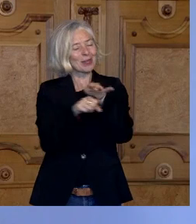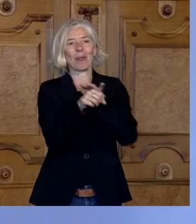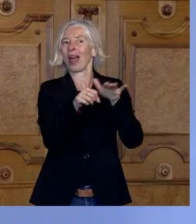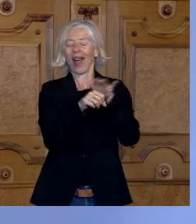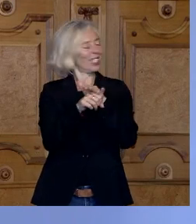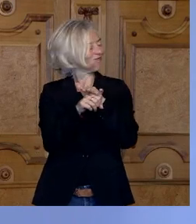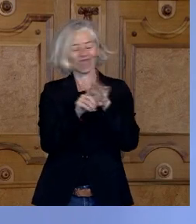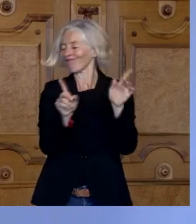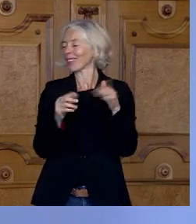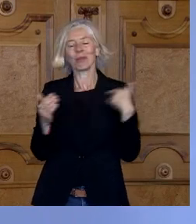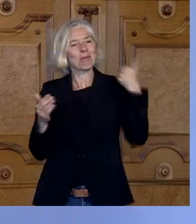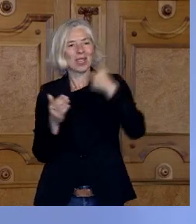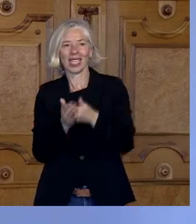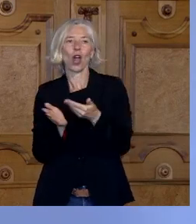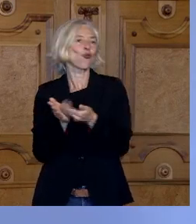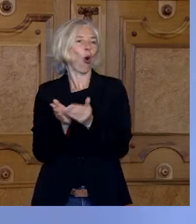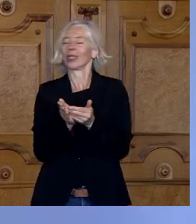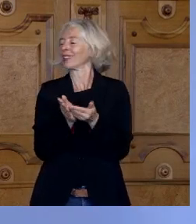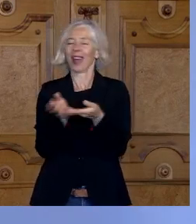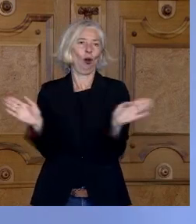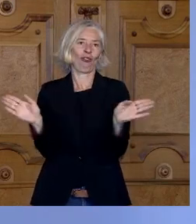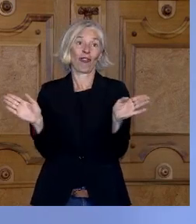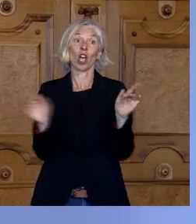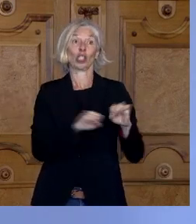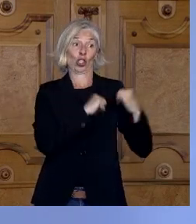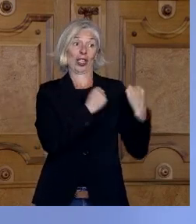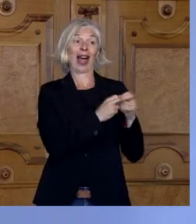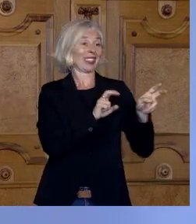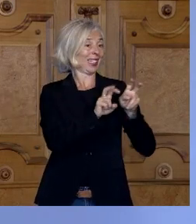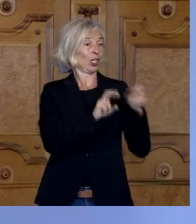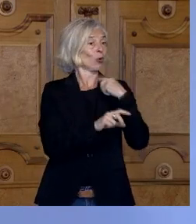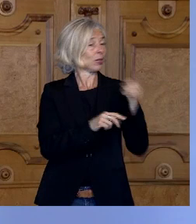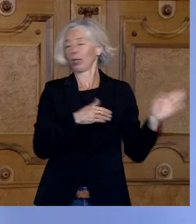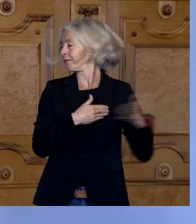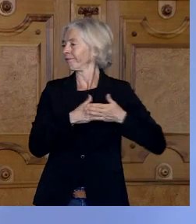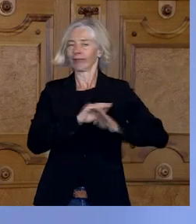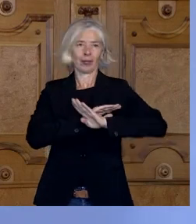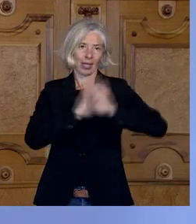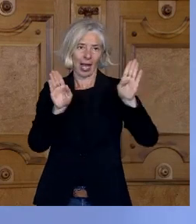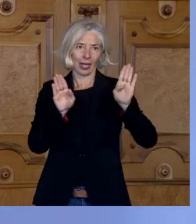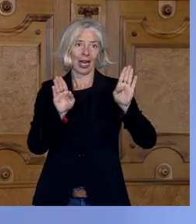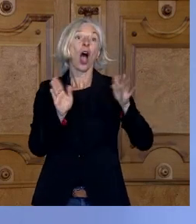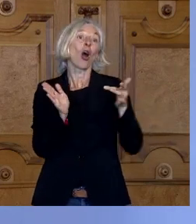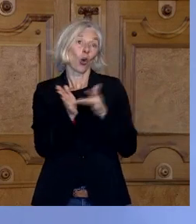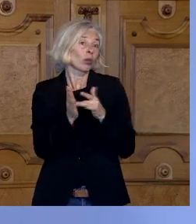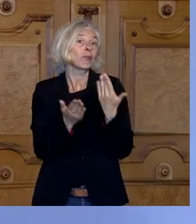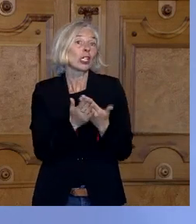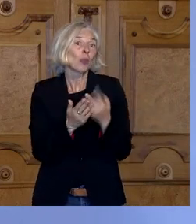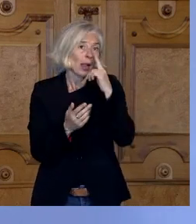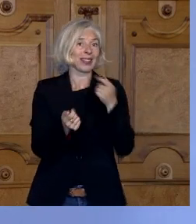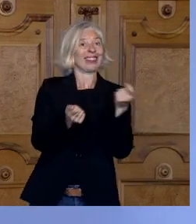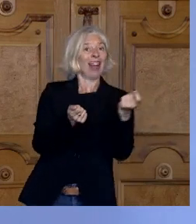Staatsregierung ausgeschlossen. Diese Bereiche dürfen noch nicht öffnen, einfach weil natürlich beispielsweise beim Tanzen man gar